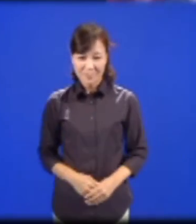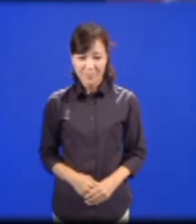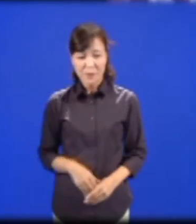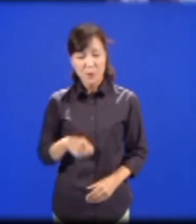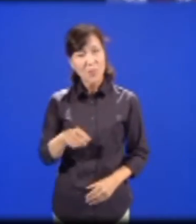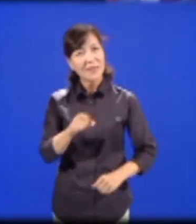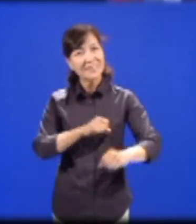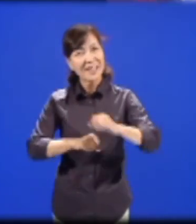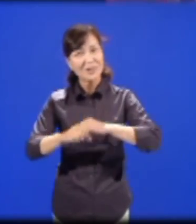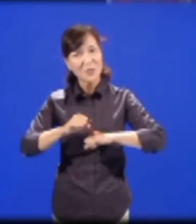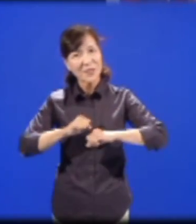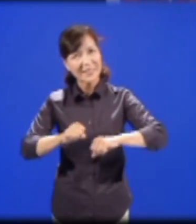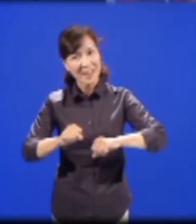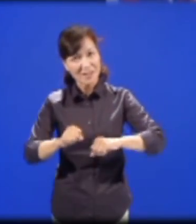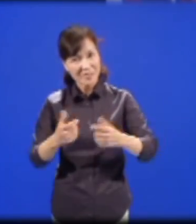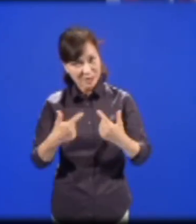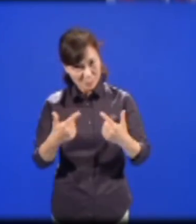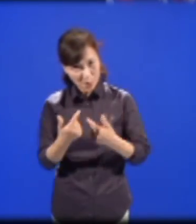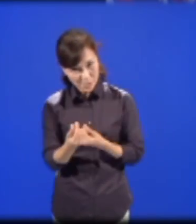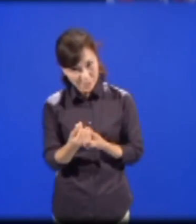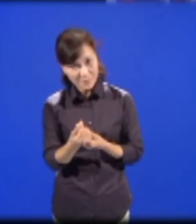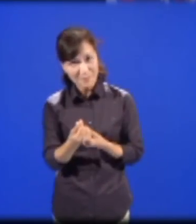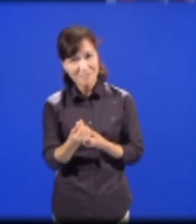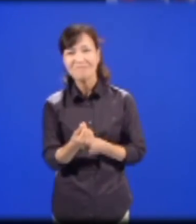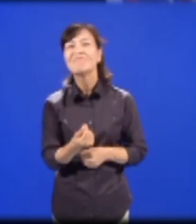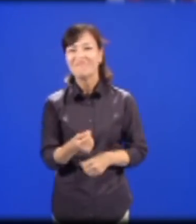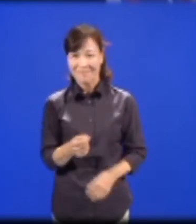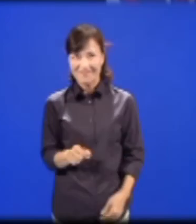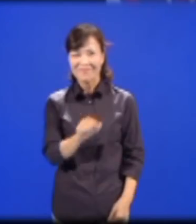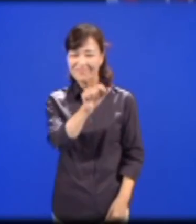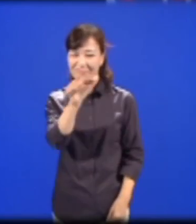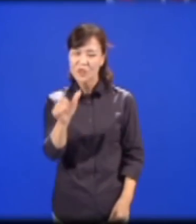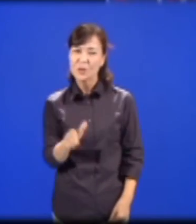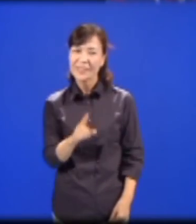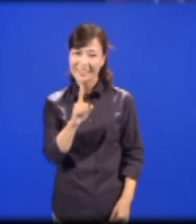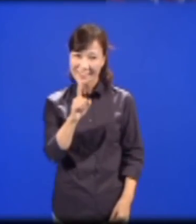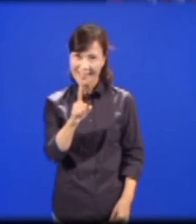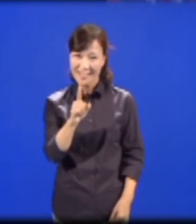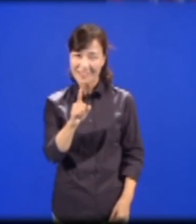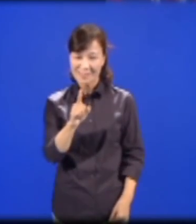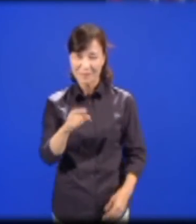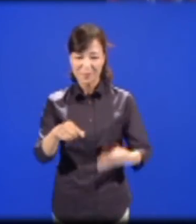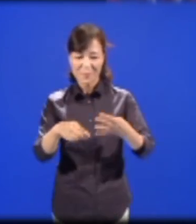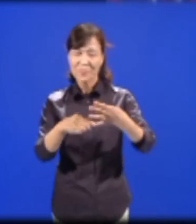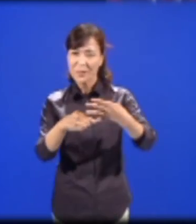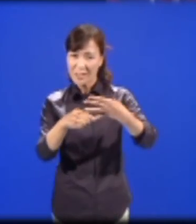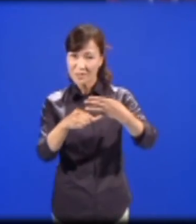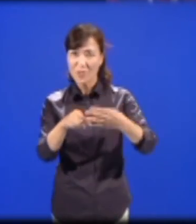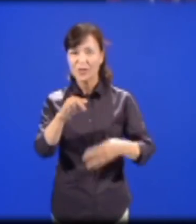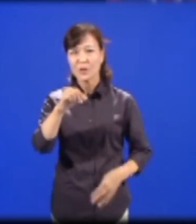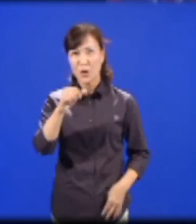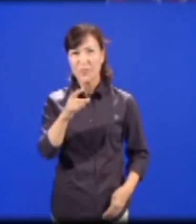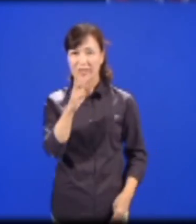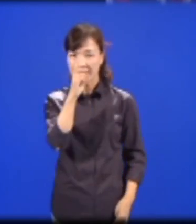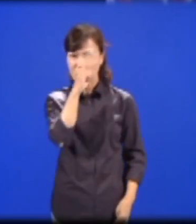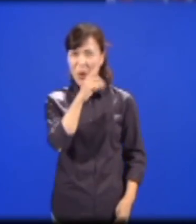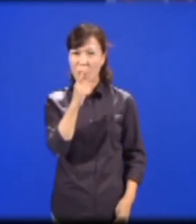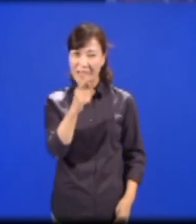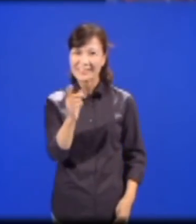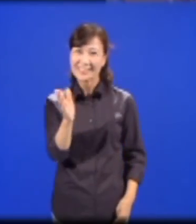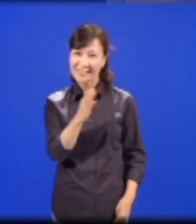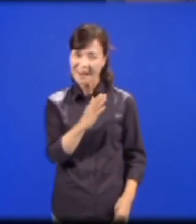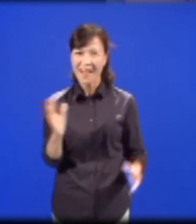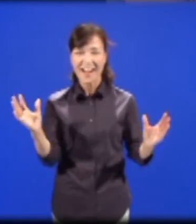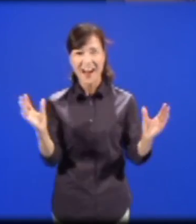普段からこんなレンズル折られてるんですか。 はい、月に一度第4土曜日の1時から2時間ぐらい集まって